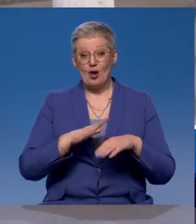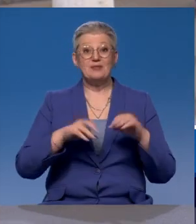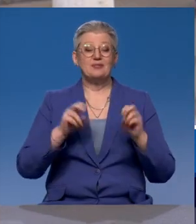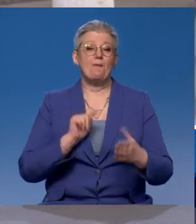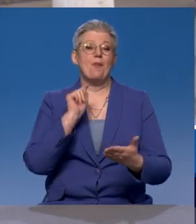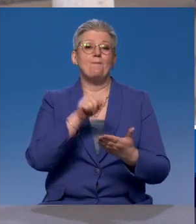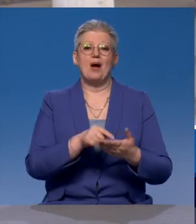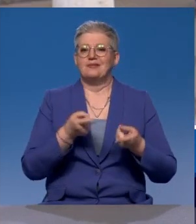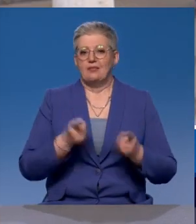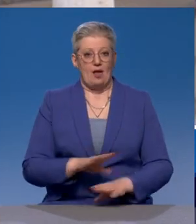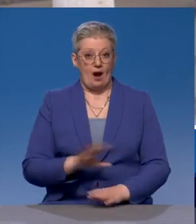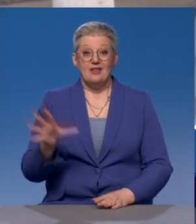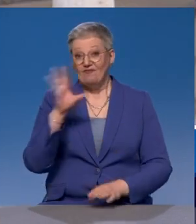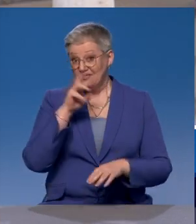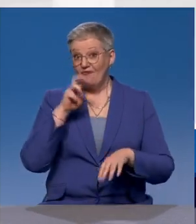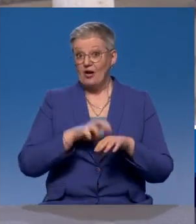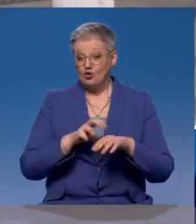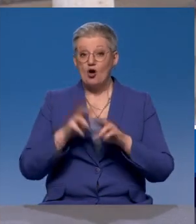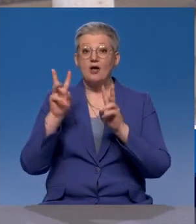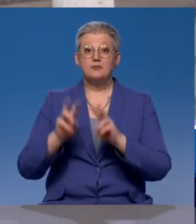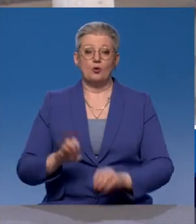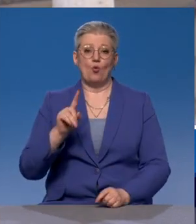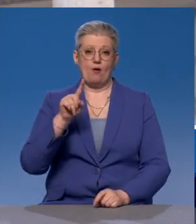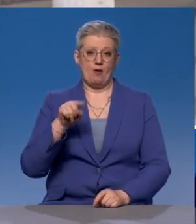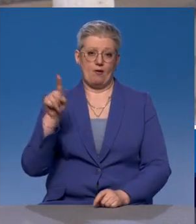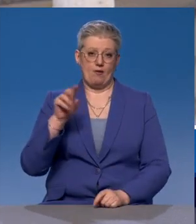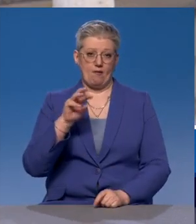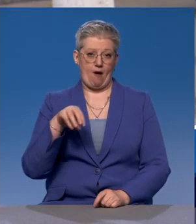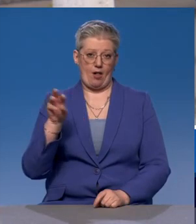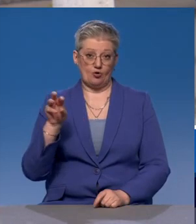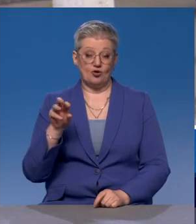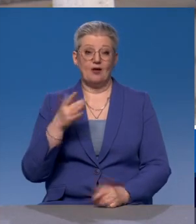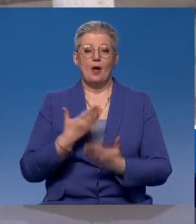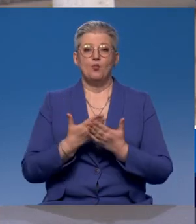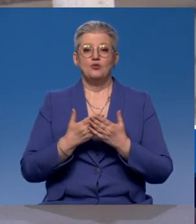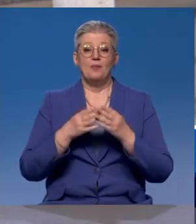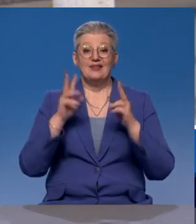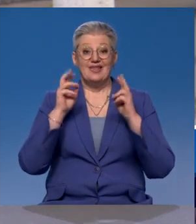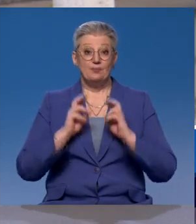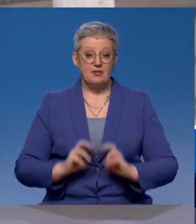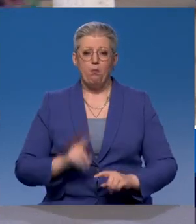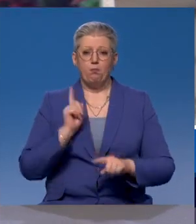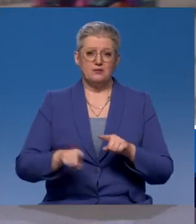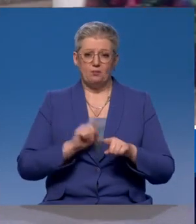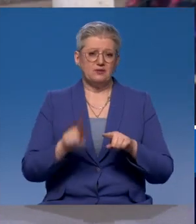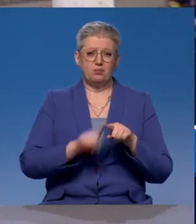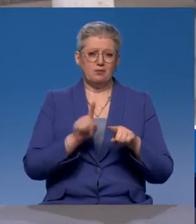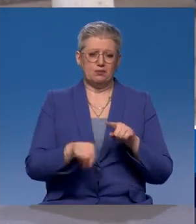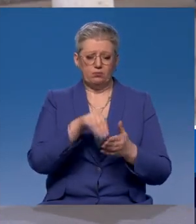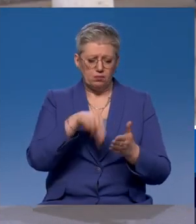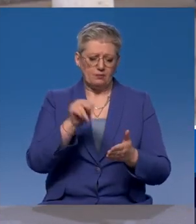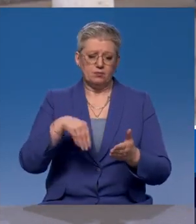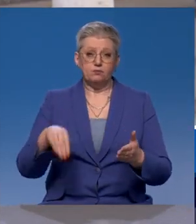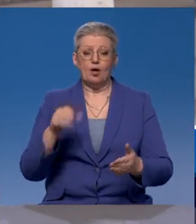Все врачи осматривают для галочек. Проходит диспансеризация. Быстро все, быстро-быстро. И тут же